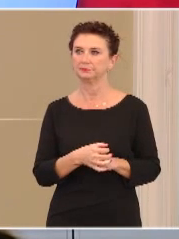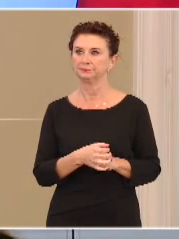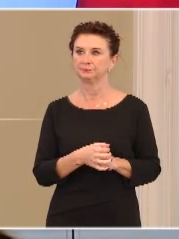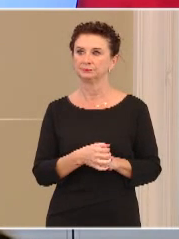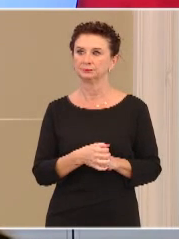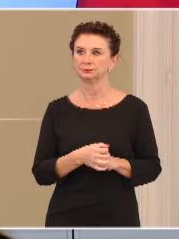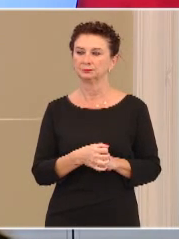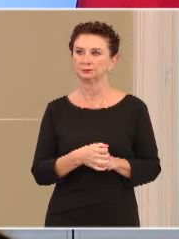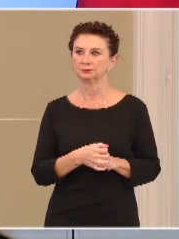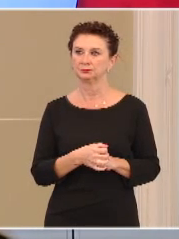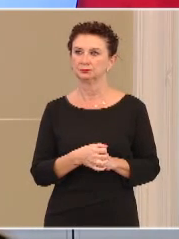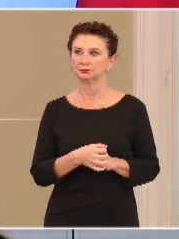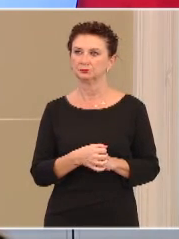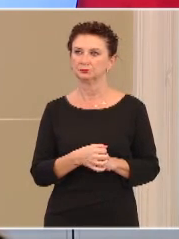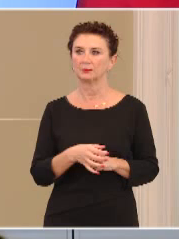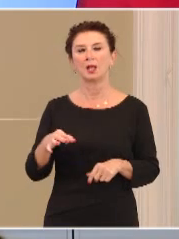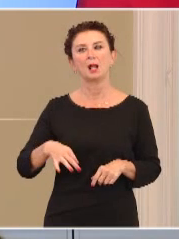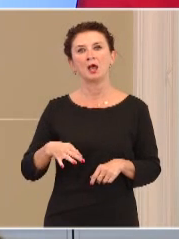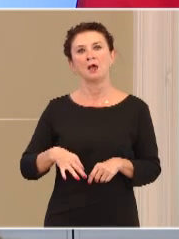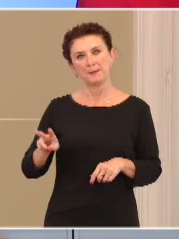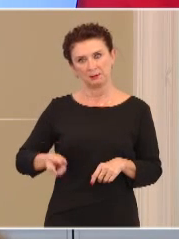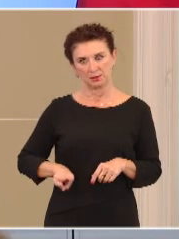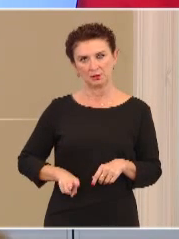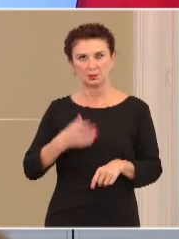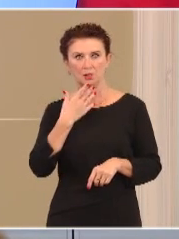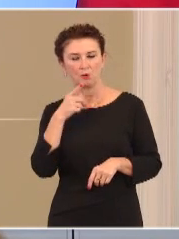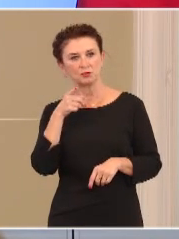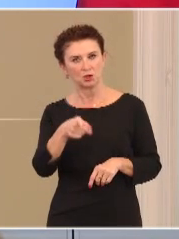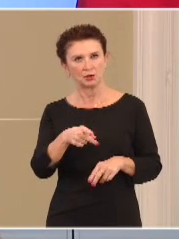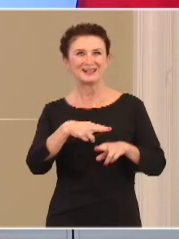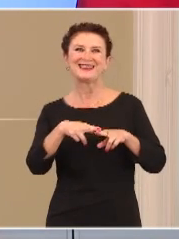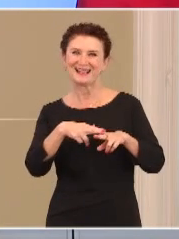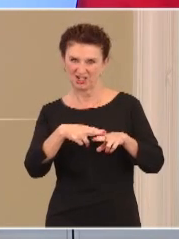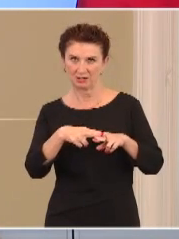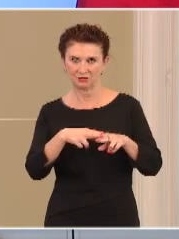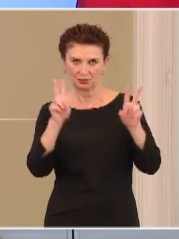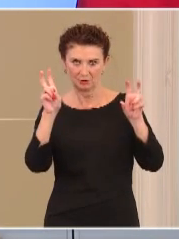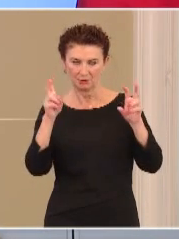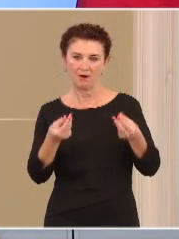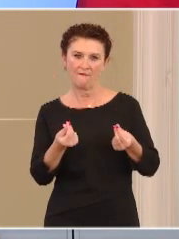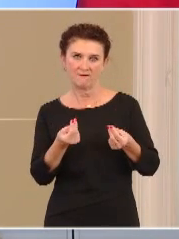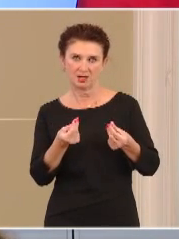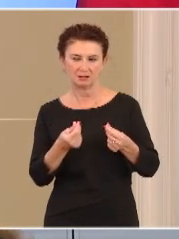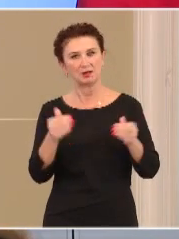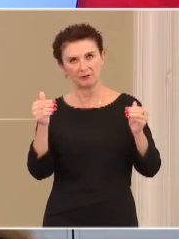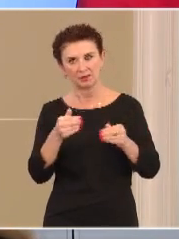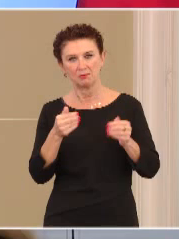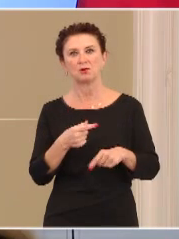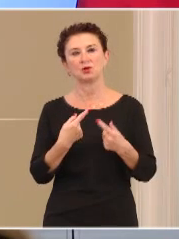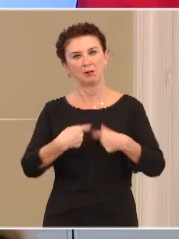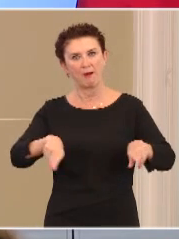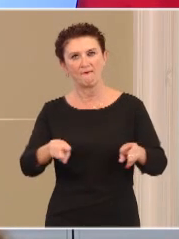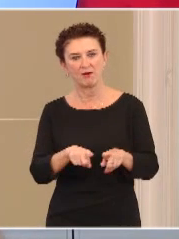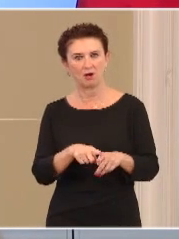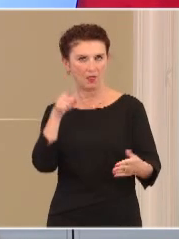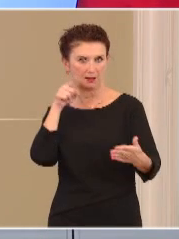ministrze, pan mówi, że to jest narzędzie finansowe, które pozwoli dojść do celu, ale chociażby wczoraj górnicy przeprowadzili